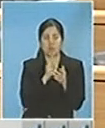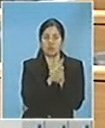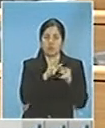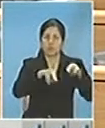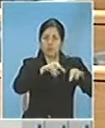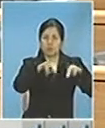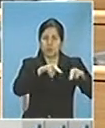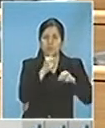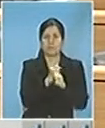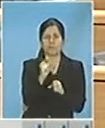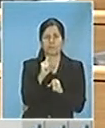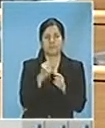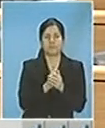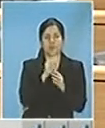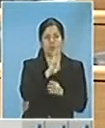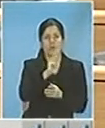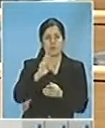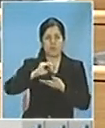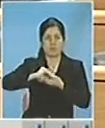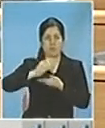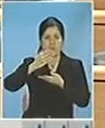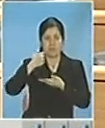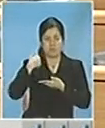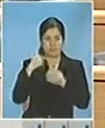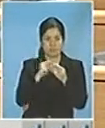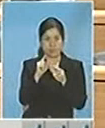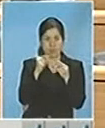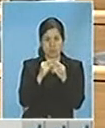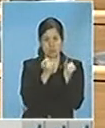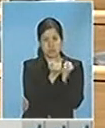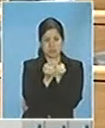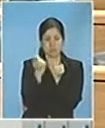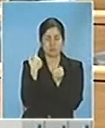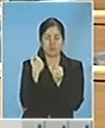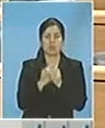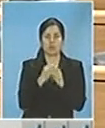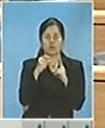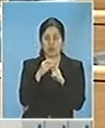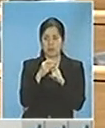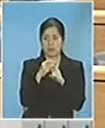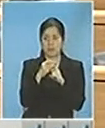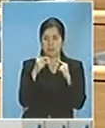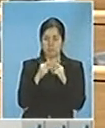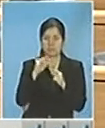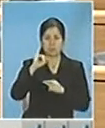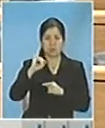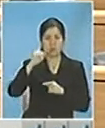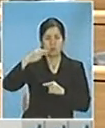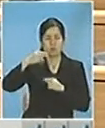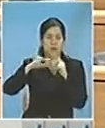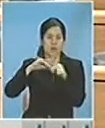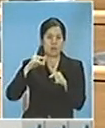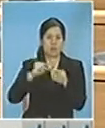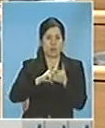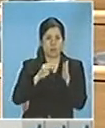ควรจะควบคุมเว็บไซต์ตัวนี้เมื่อมันเป็นแบบนี้แล้วก็จะติดไปเช่นคำง่ายๆคือเขียนคำว่าให้คือ